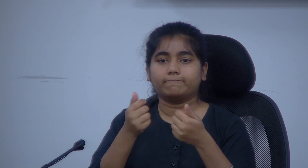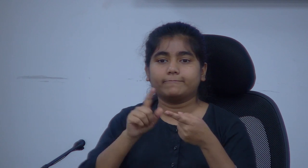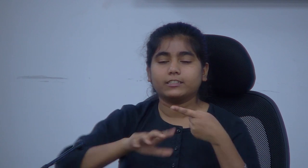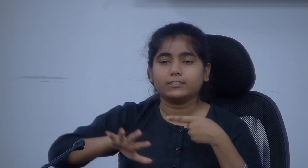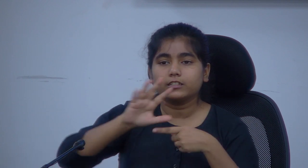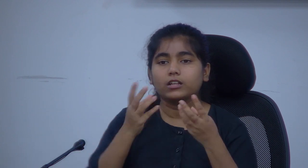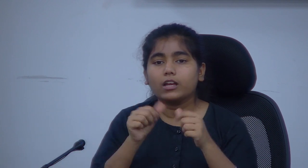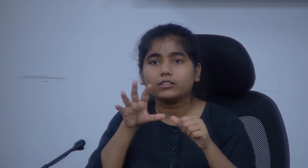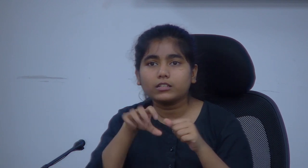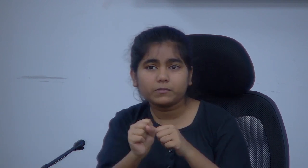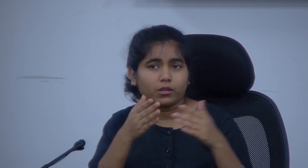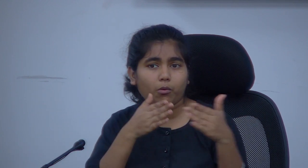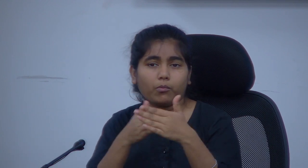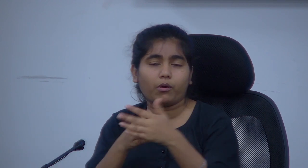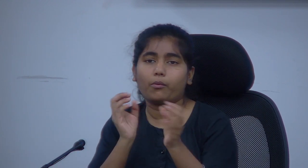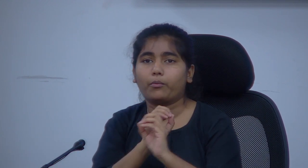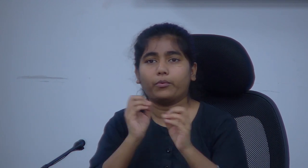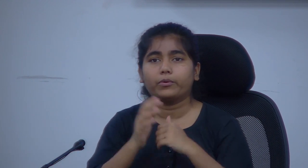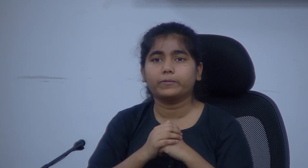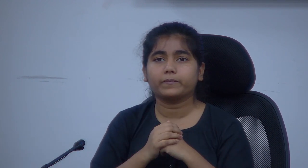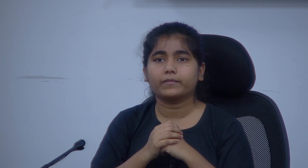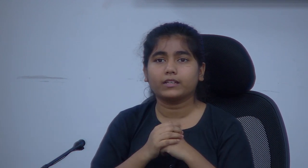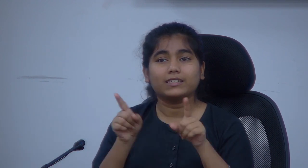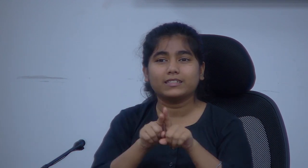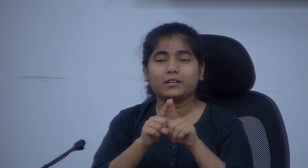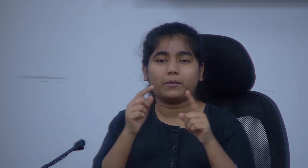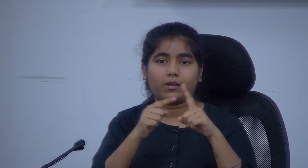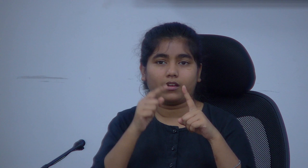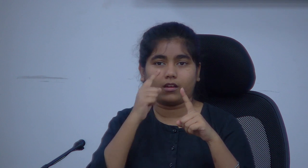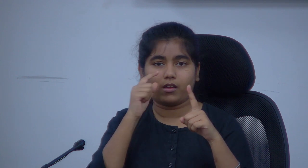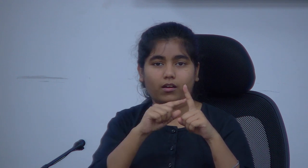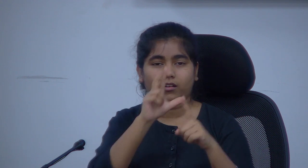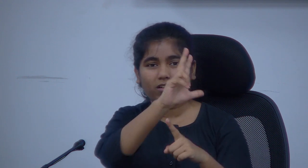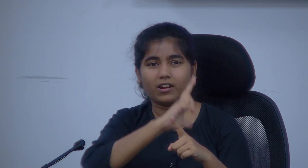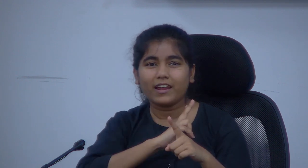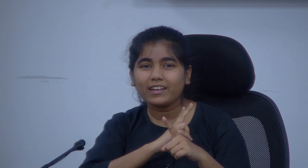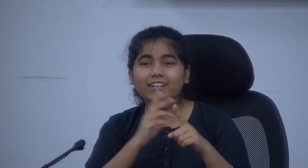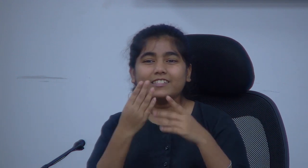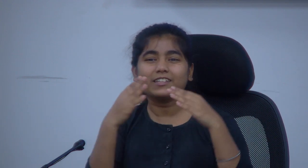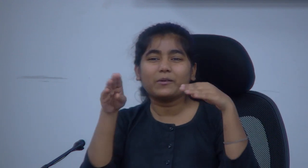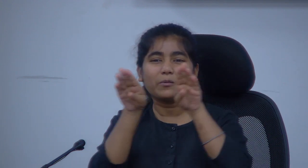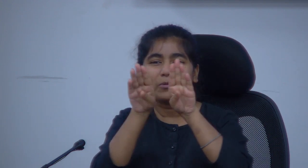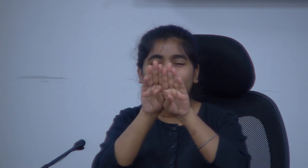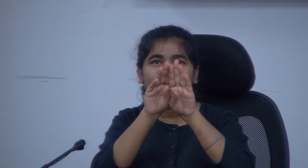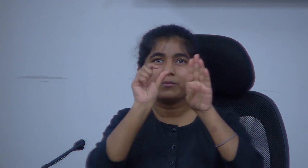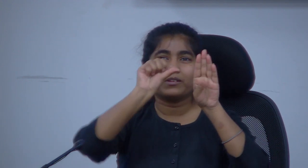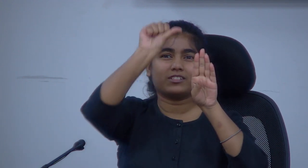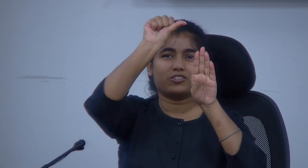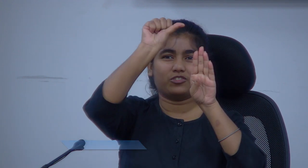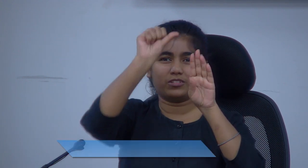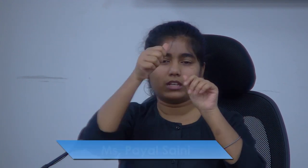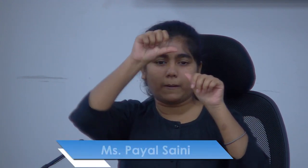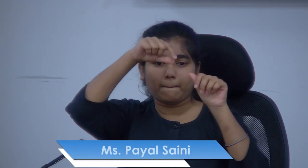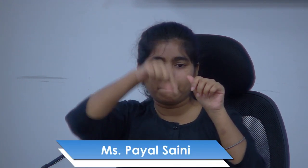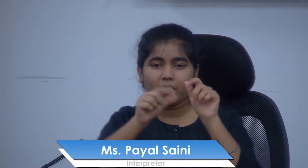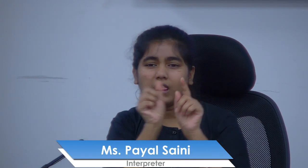अपने परिवेश को सुगम्य बनाना है, एक्सेसिबल बनाना है, तो संसाधन की कमी आपके आड़े नहीं आएगी। क्यों? जैसे तारिका